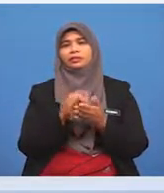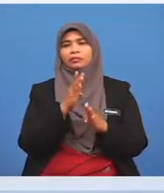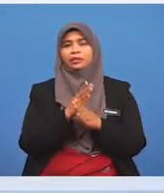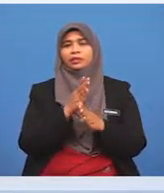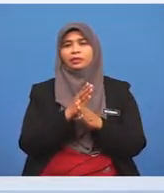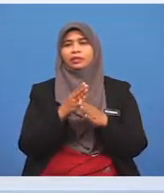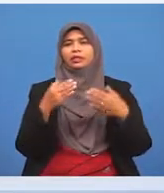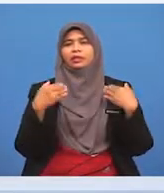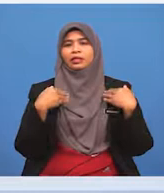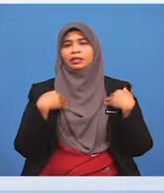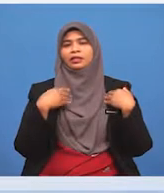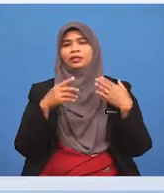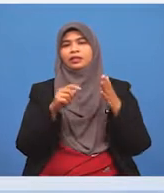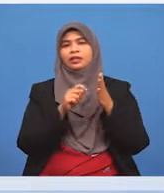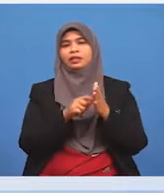Yang kedua,